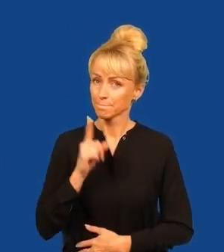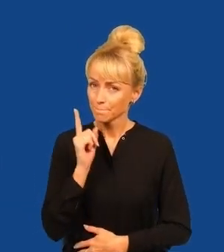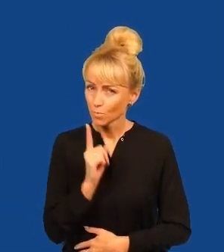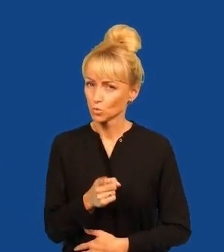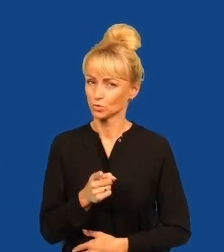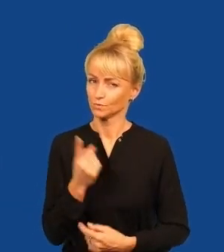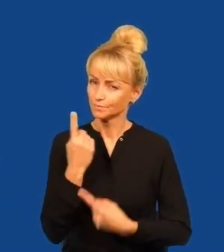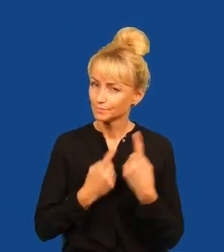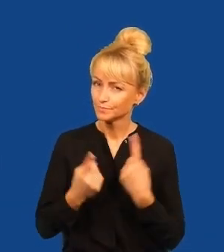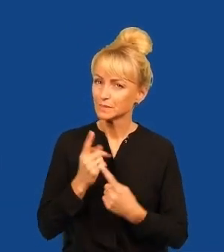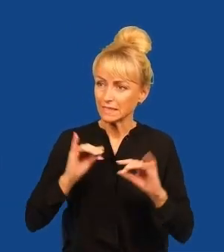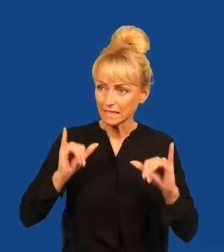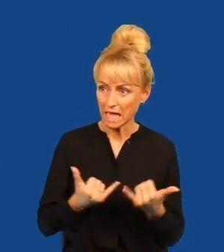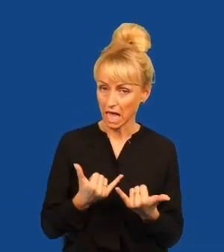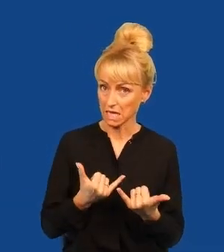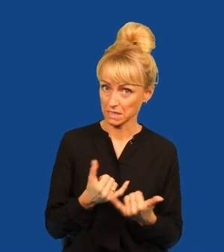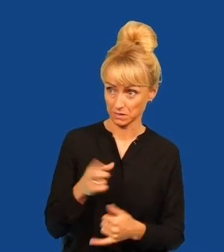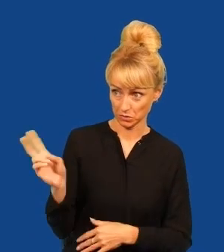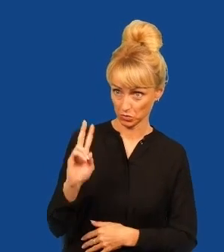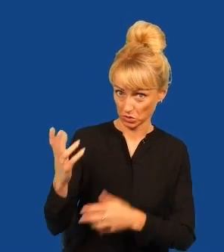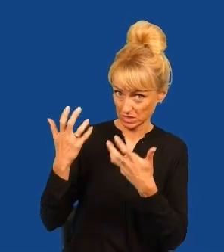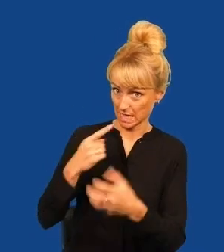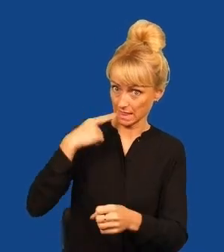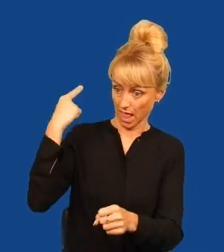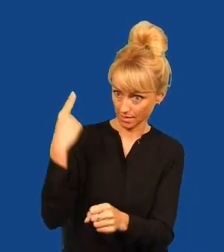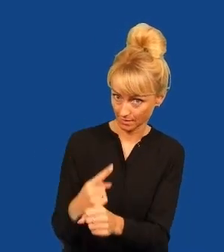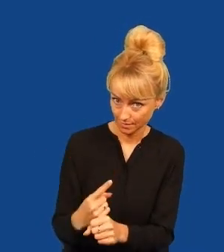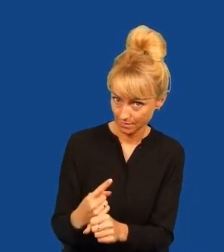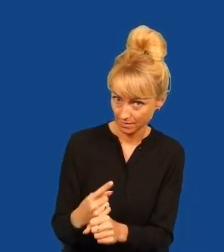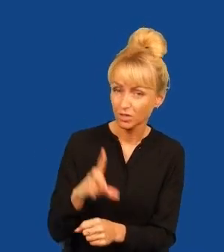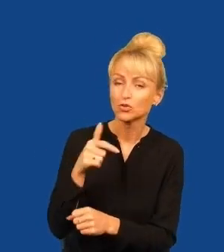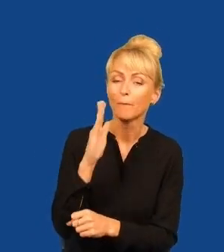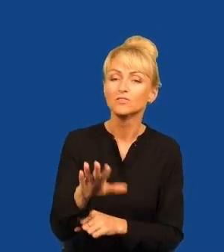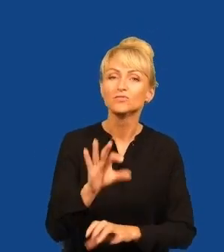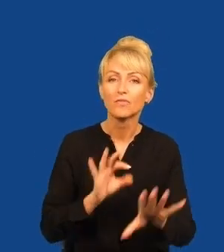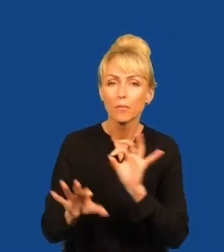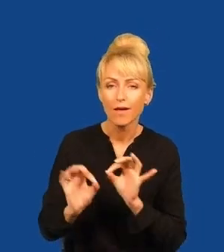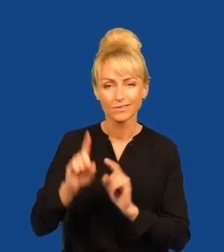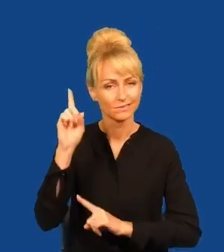zdecyduje. Prawo Hicka mówi nam o tym, że zbyt skomplikowane wybory